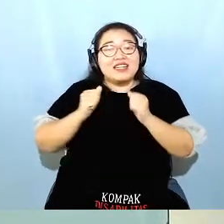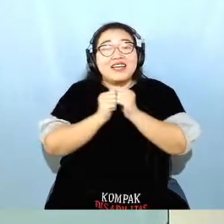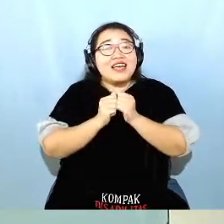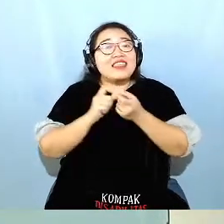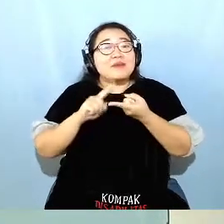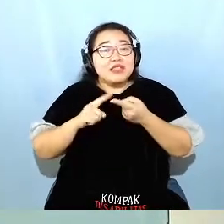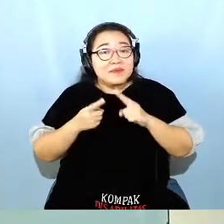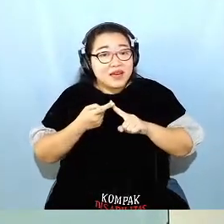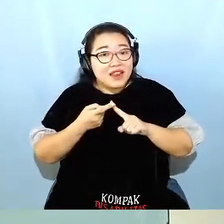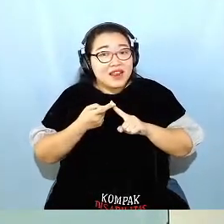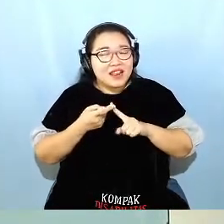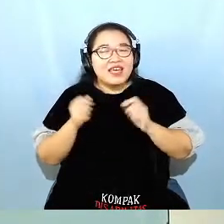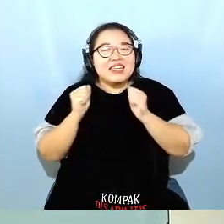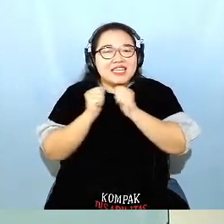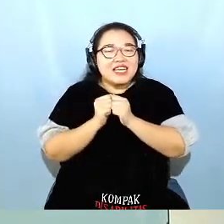berjuanglah untuk yang namanya